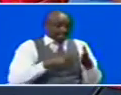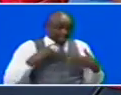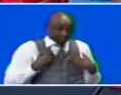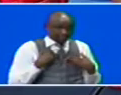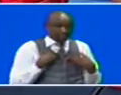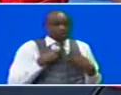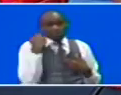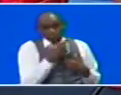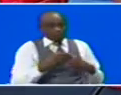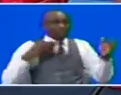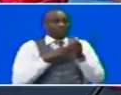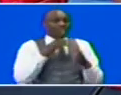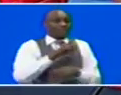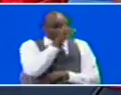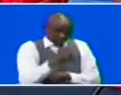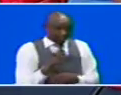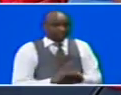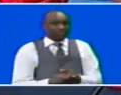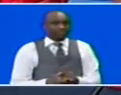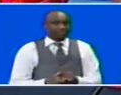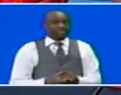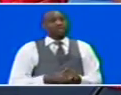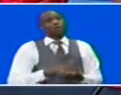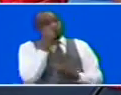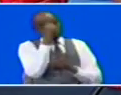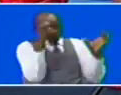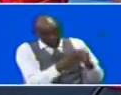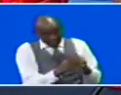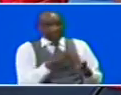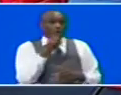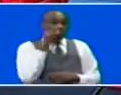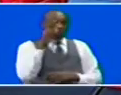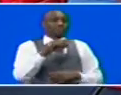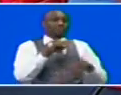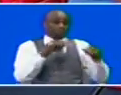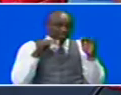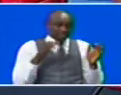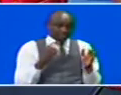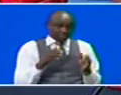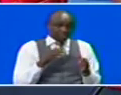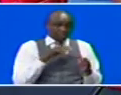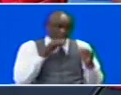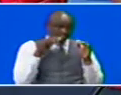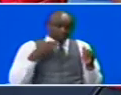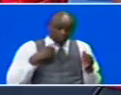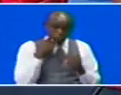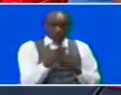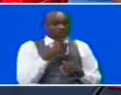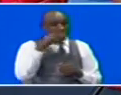ambao watawasimamisha katika kura ya mchujo? Ni vyama ama watangojea mpaka asasi zinazostahili kama